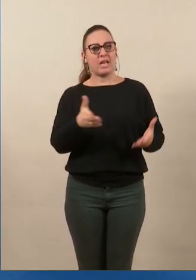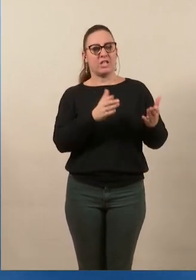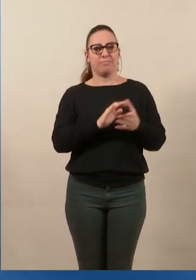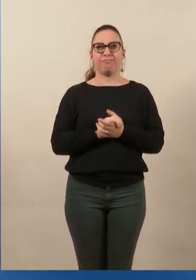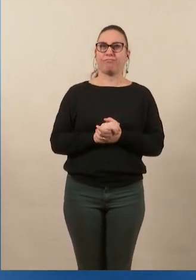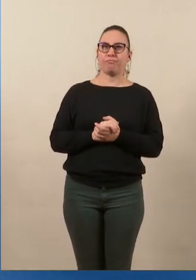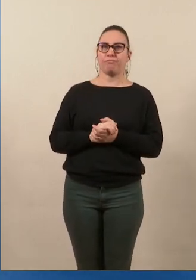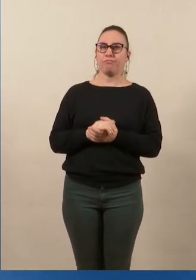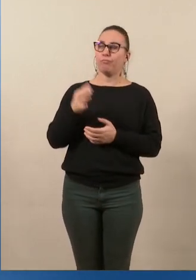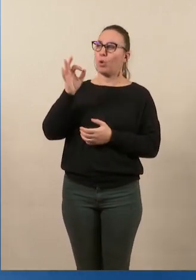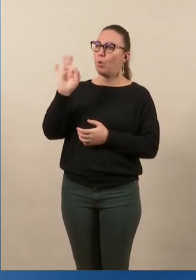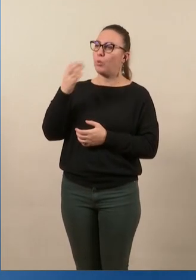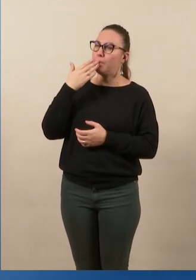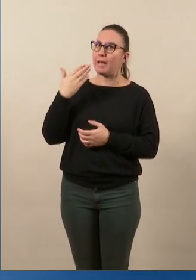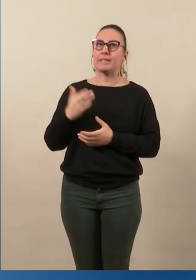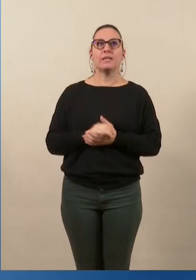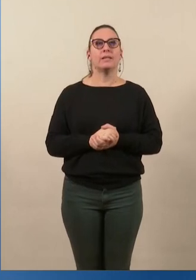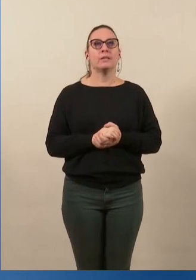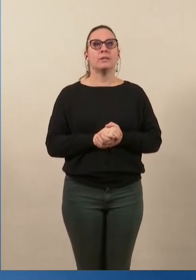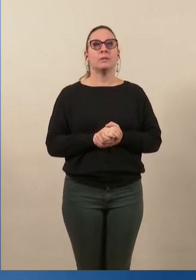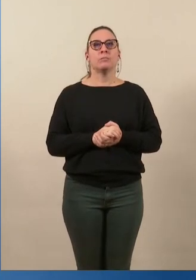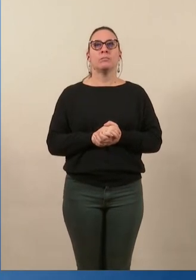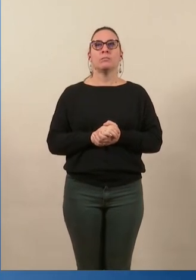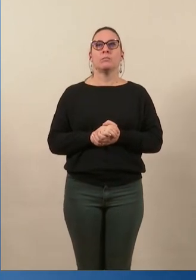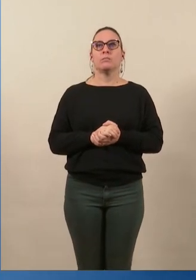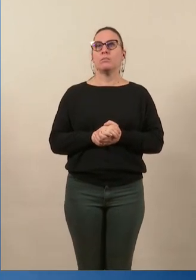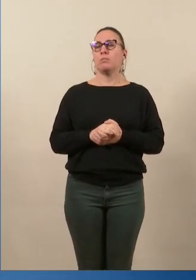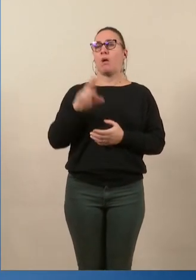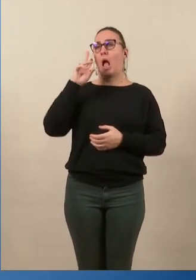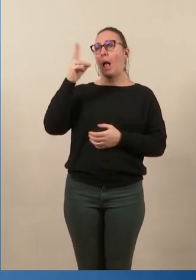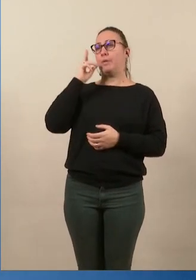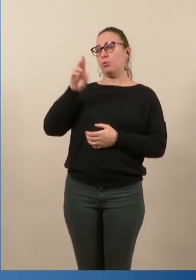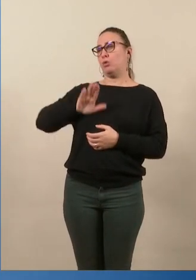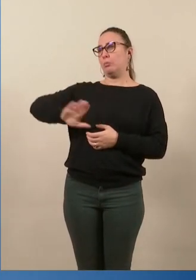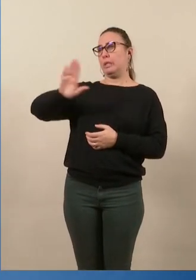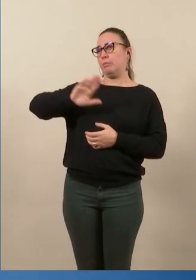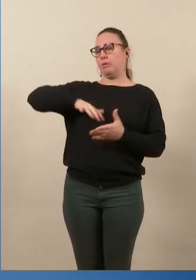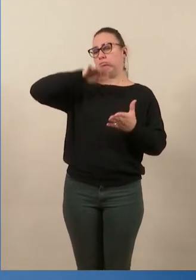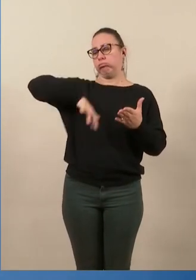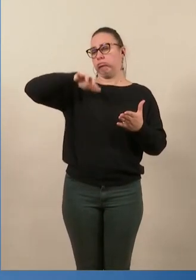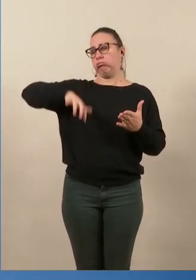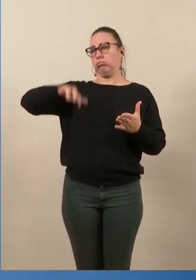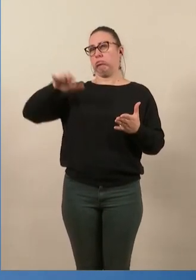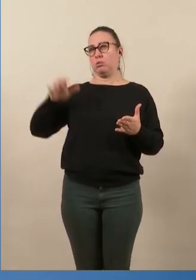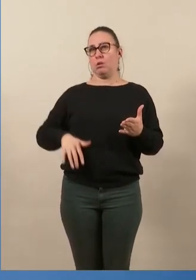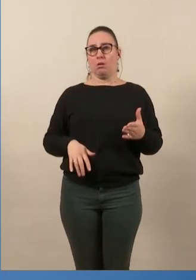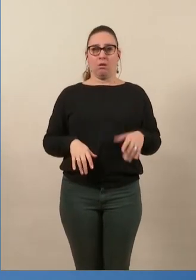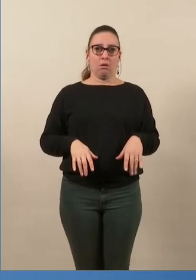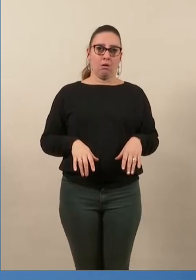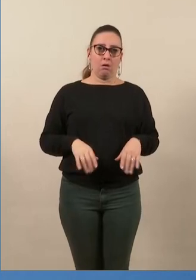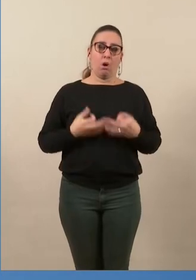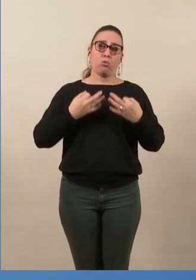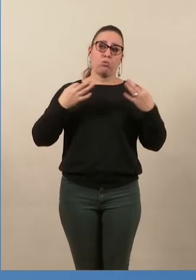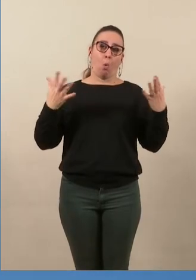oui merci bon com comm à votre habitude dans ce genre de rapport vous en mettez vraiment des tartines il y a des